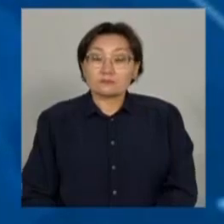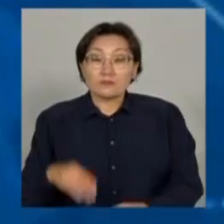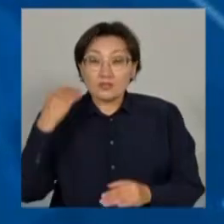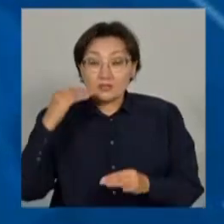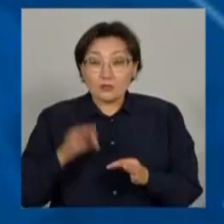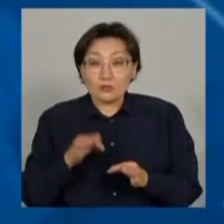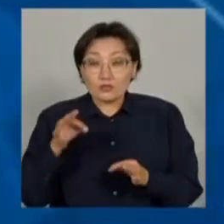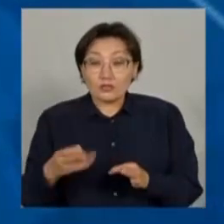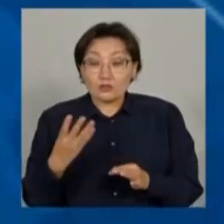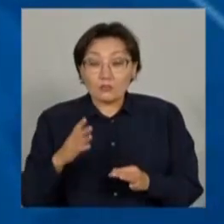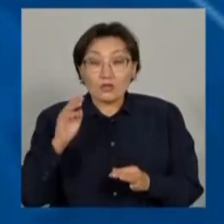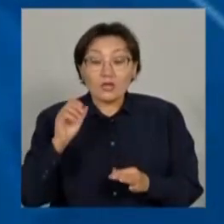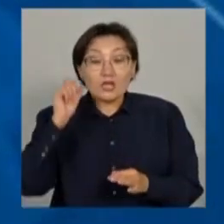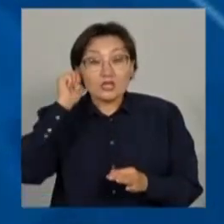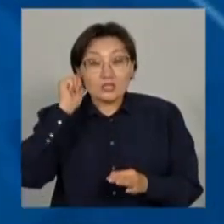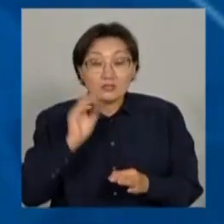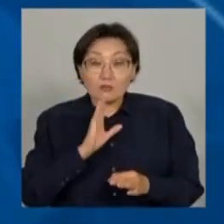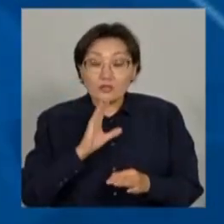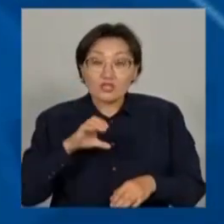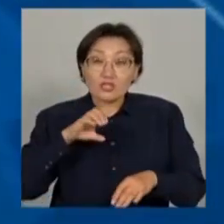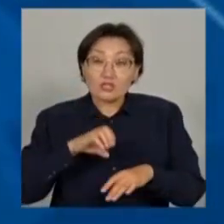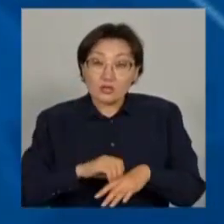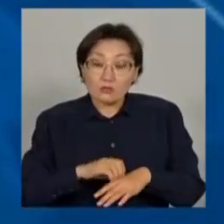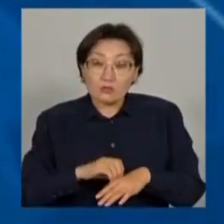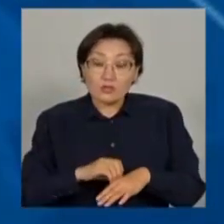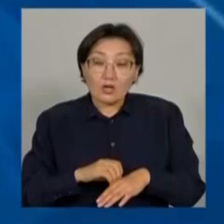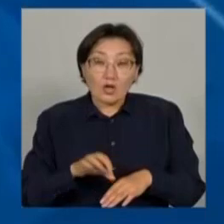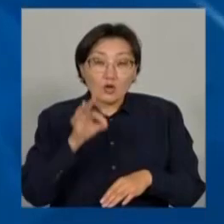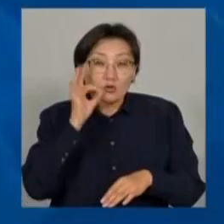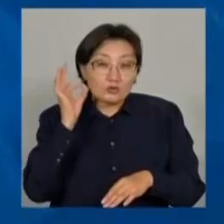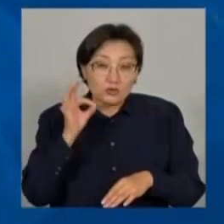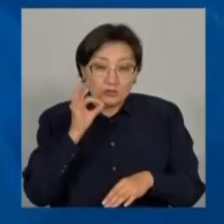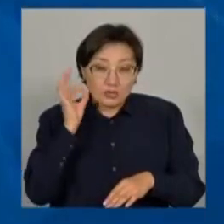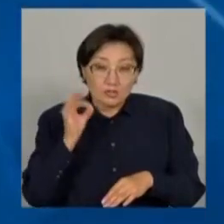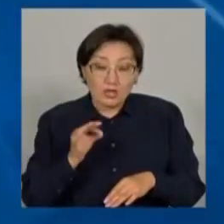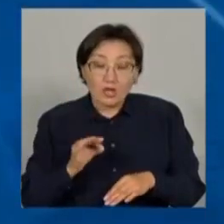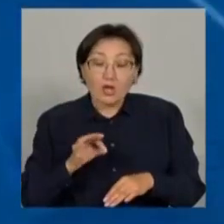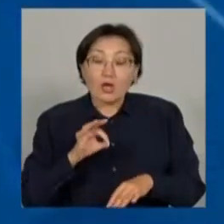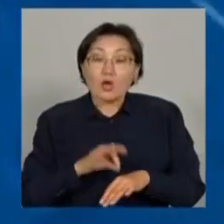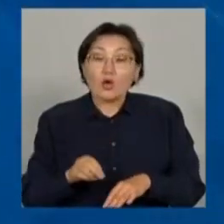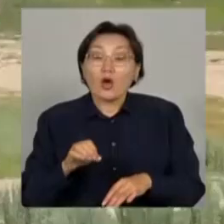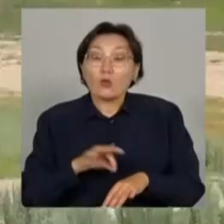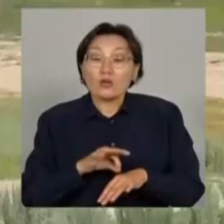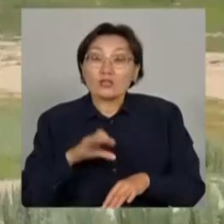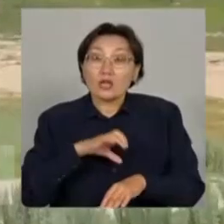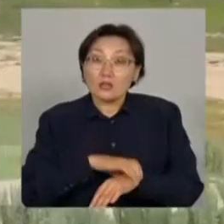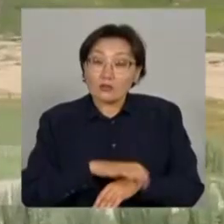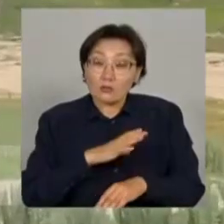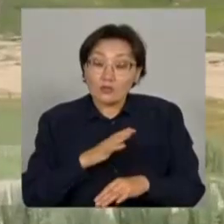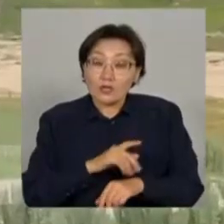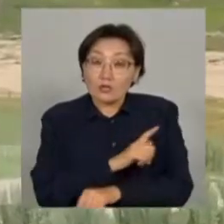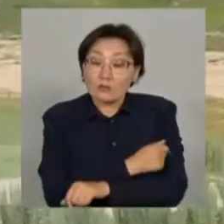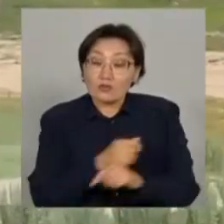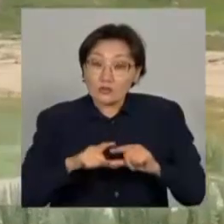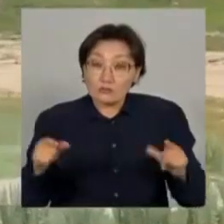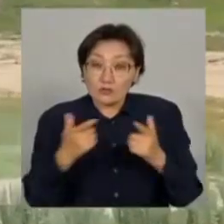Ақтөбе облысында 4 жастағы баланы тістеген түлкіден құтырма ауруы анықталды. Бұл туралы Ақтөбе облысының ветеринария басқармасы